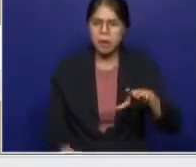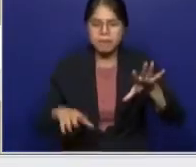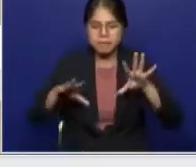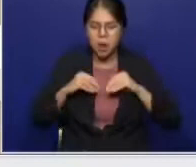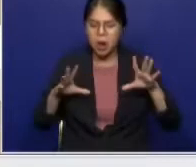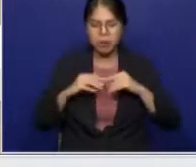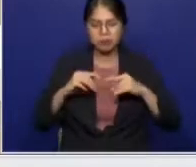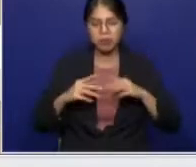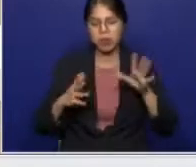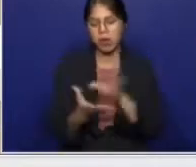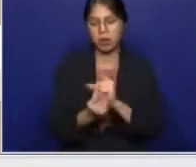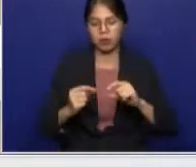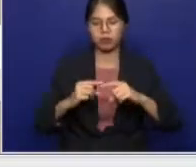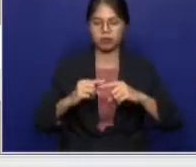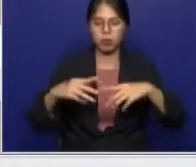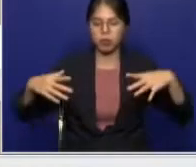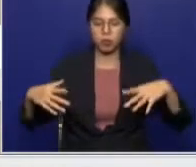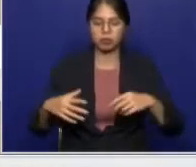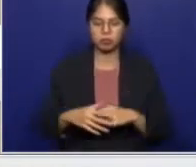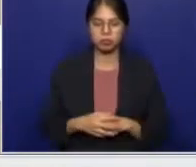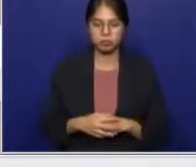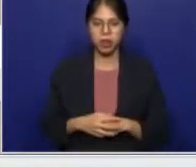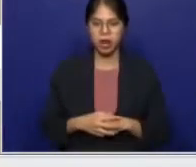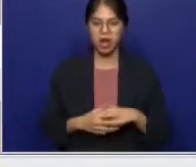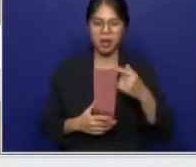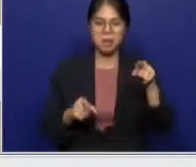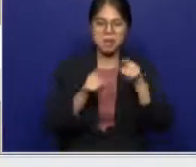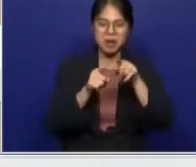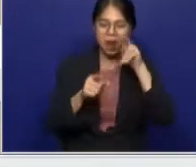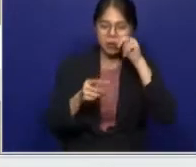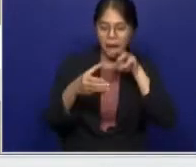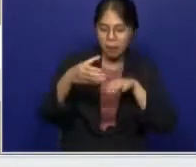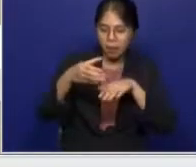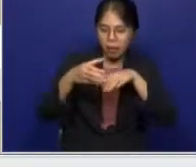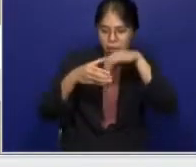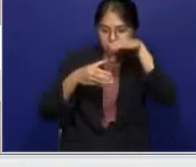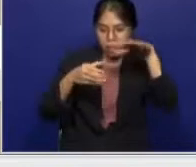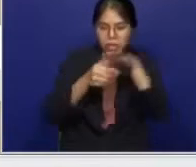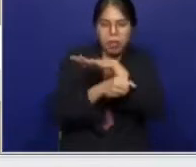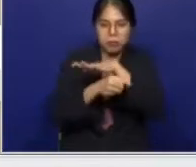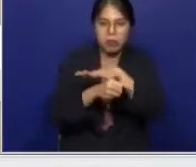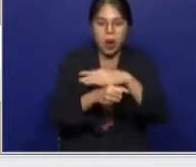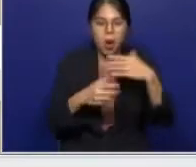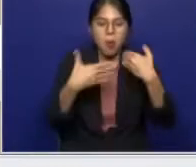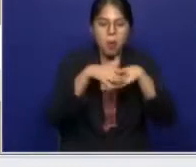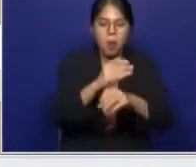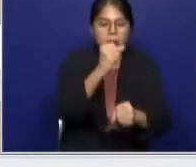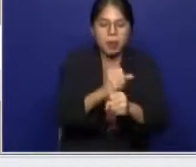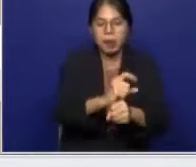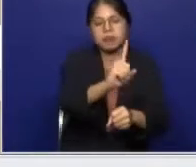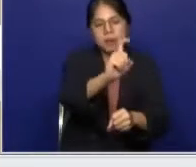มไม่ค่อยต้องการนะครับเป็นคนที่น้ำชาล้นถ้วยสังคมไม่ต้องการอยู่กับใครก็อยู่ไม่ได้นะ